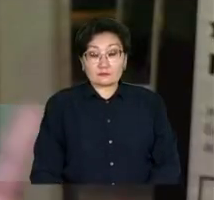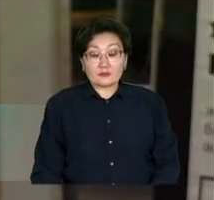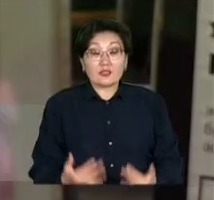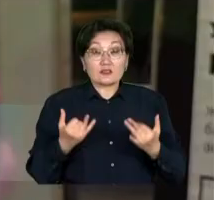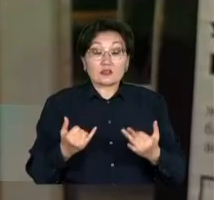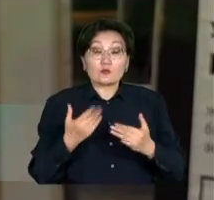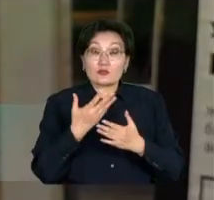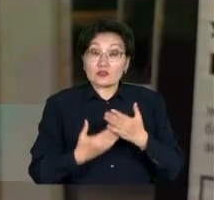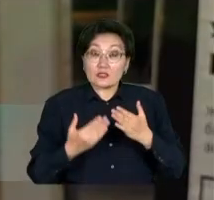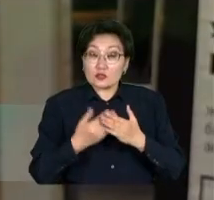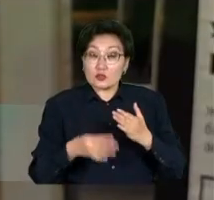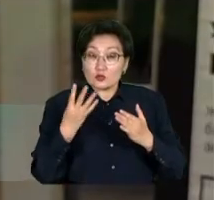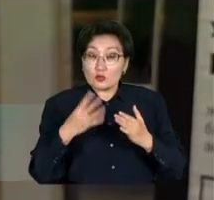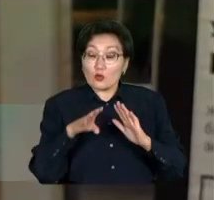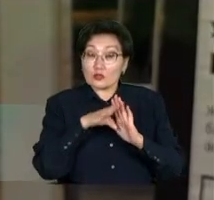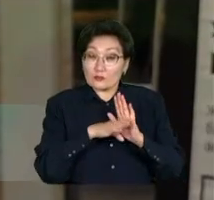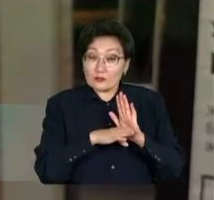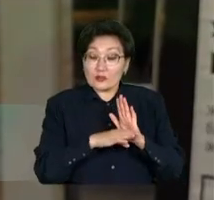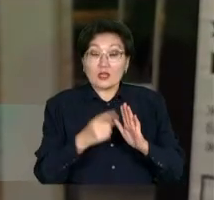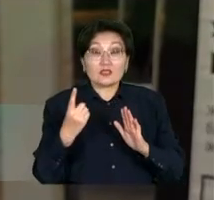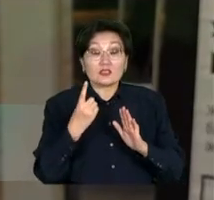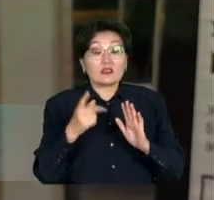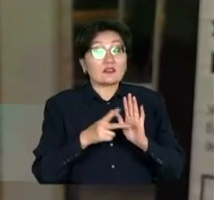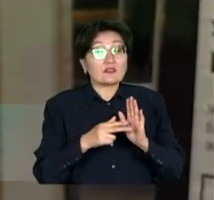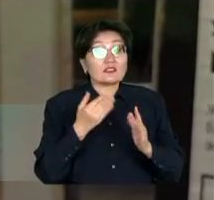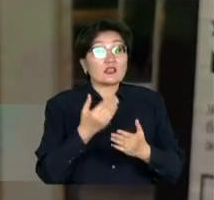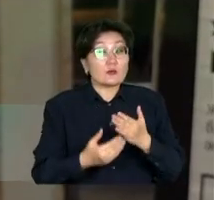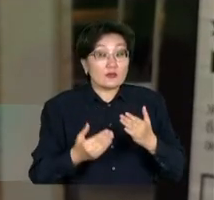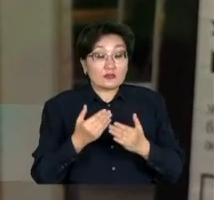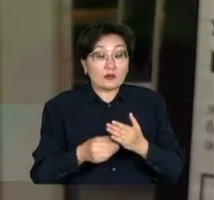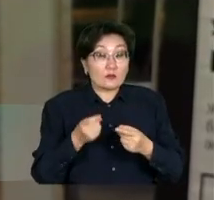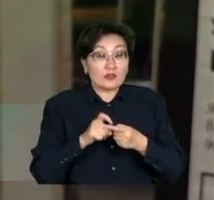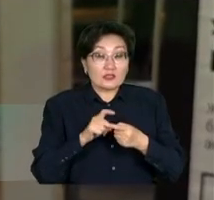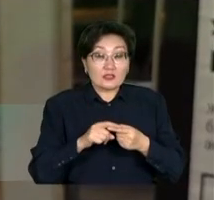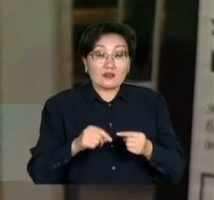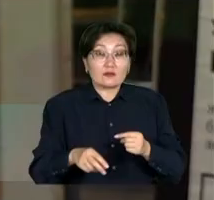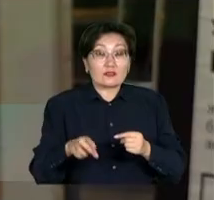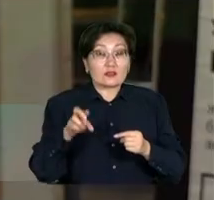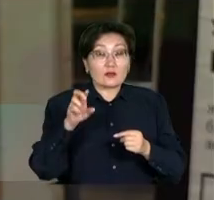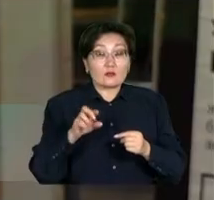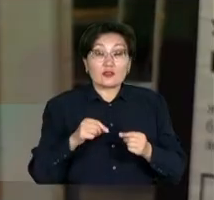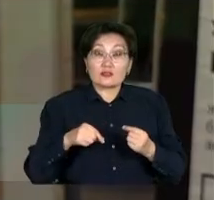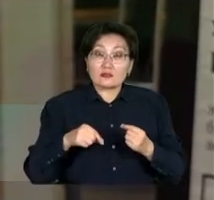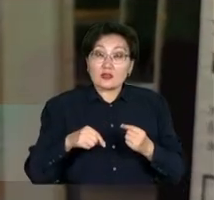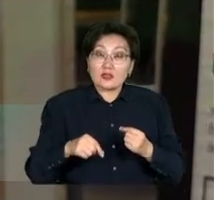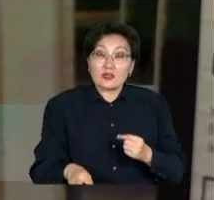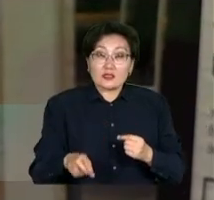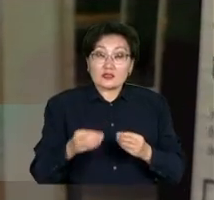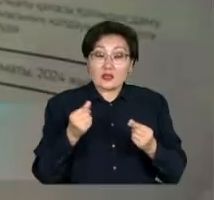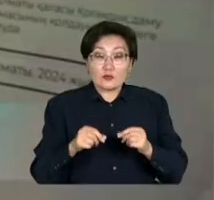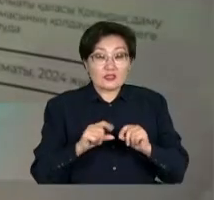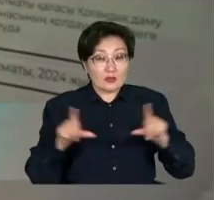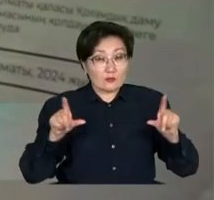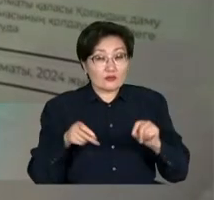Всего рекомендаций 40. Одна из них, восьмая рекомендация, она касается некоммерческих организаций. Она была введена как раз вот в 2001